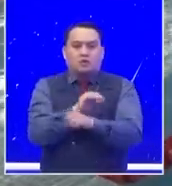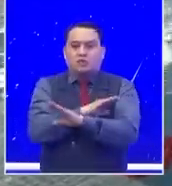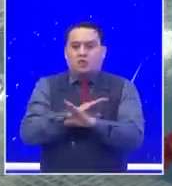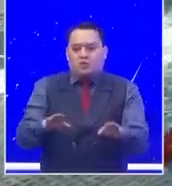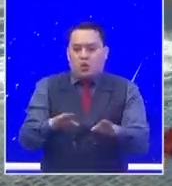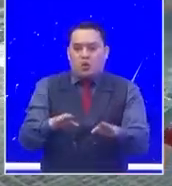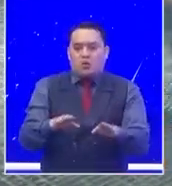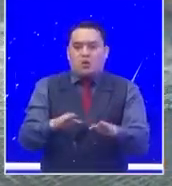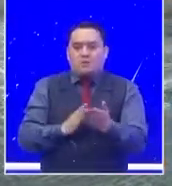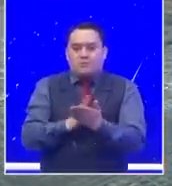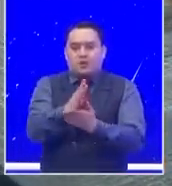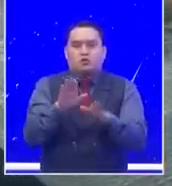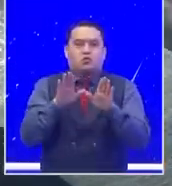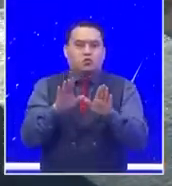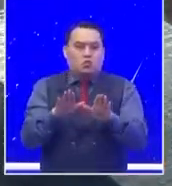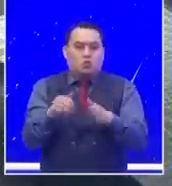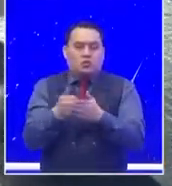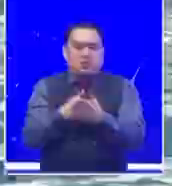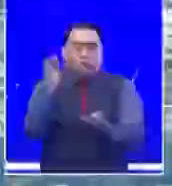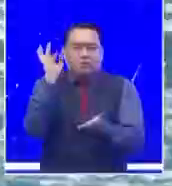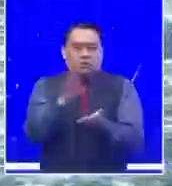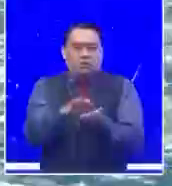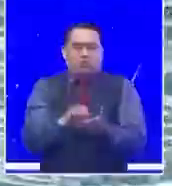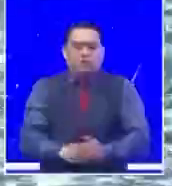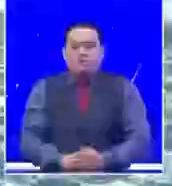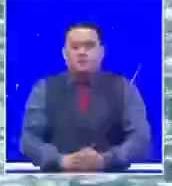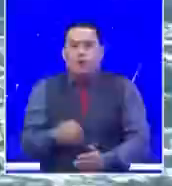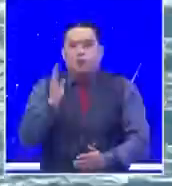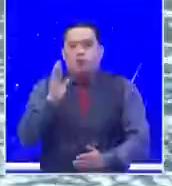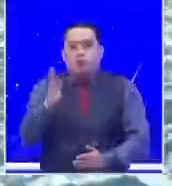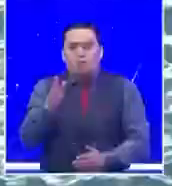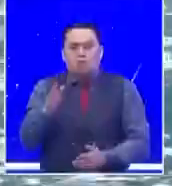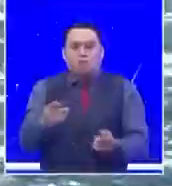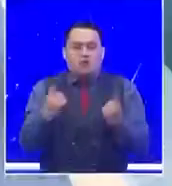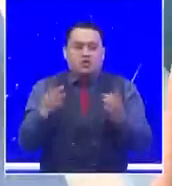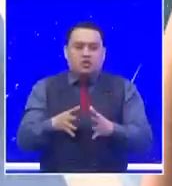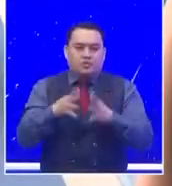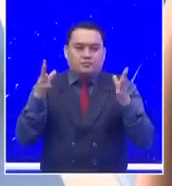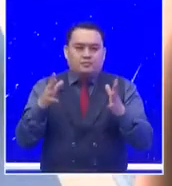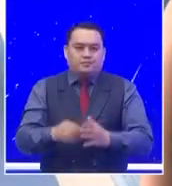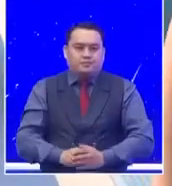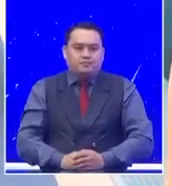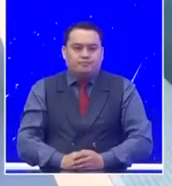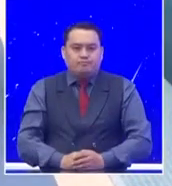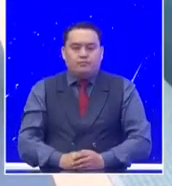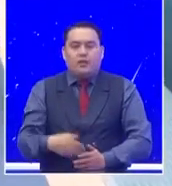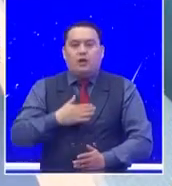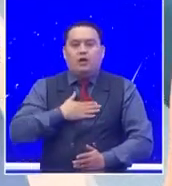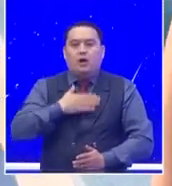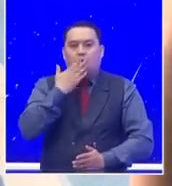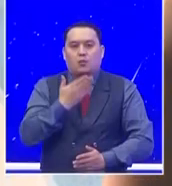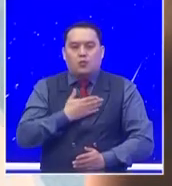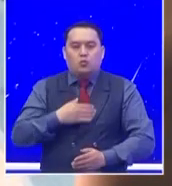его девиз двигаться только вперед и достигать поставленных целей планы на будущее у юноши грандиозные я очень любим